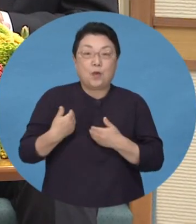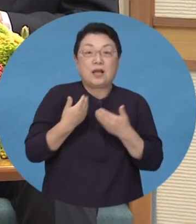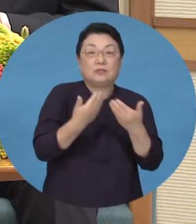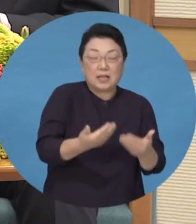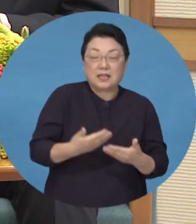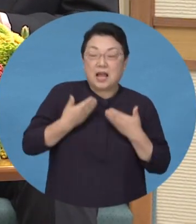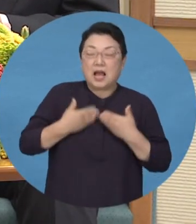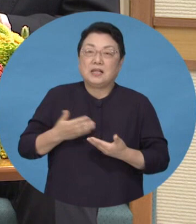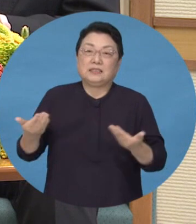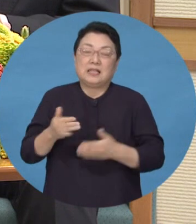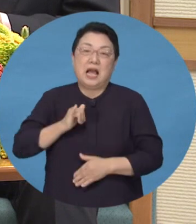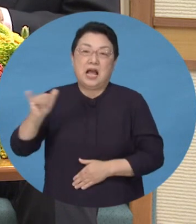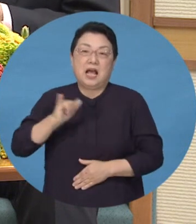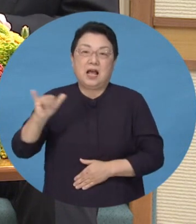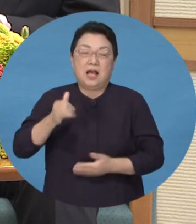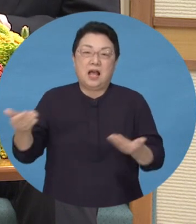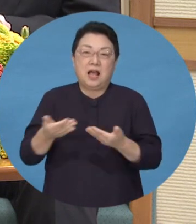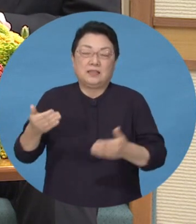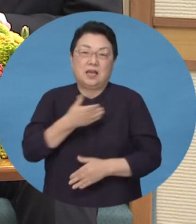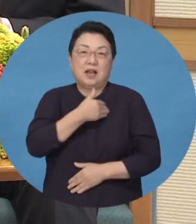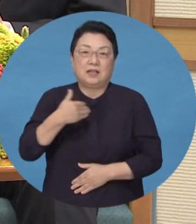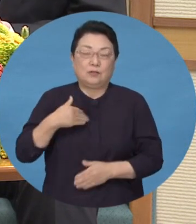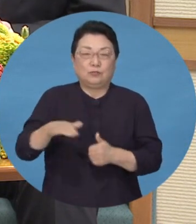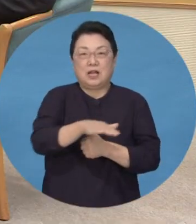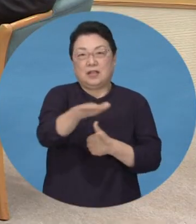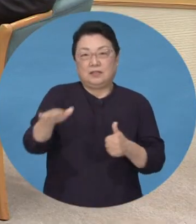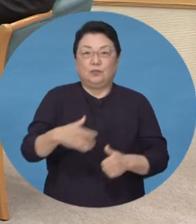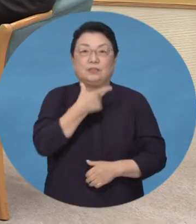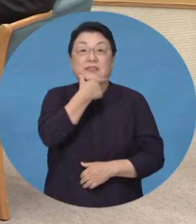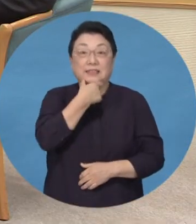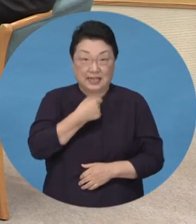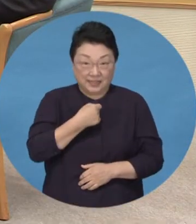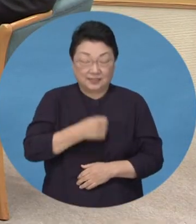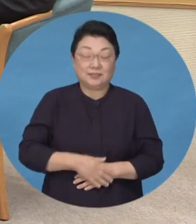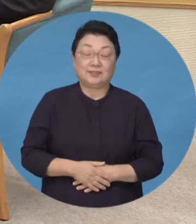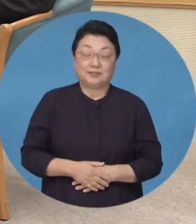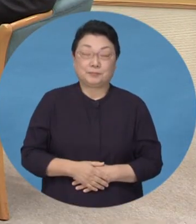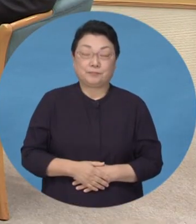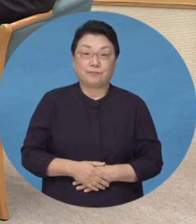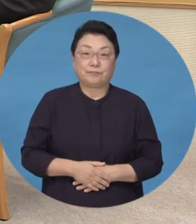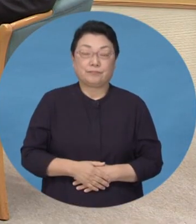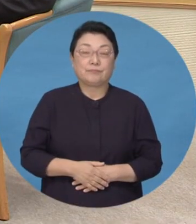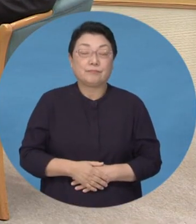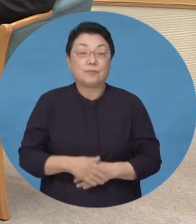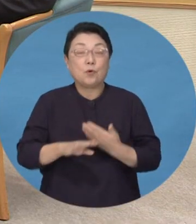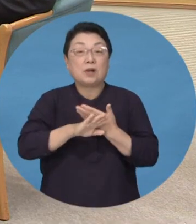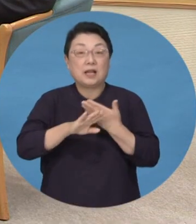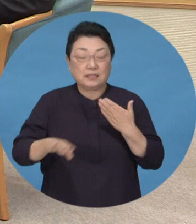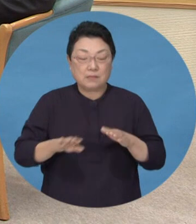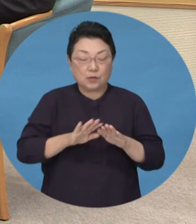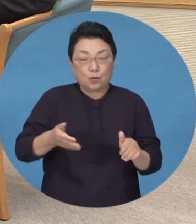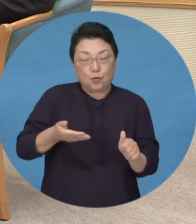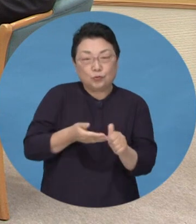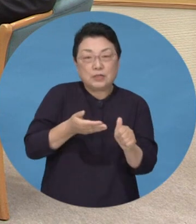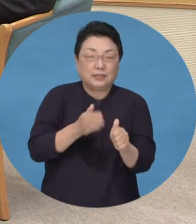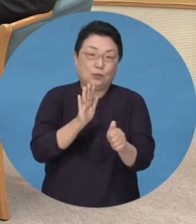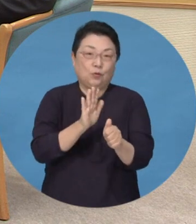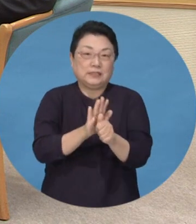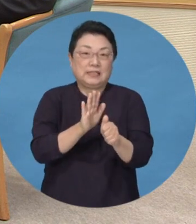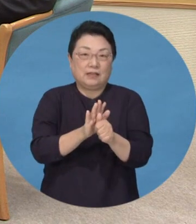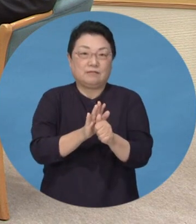働けるような環境を作っていきたいとおもいます3いえばですねあの究極の子育て支援というのは